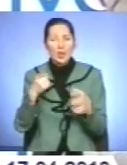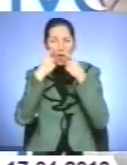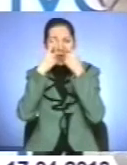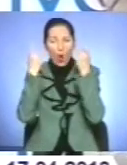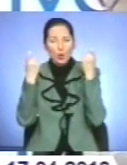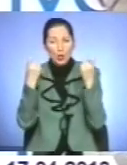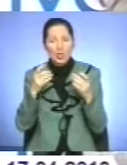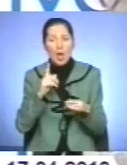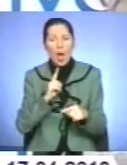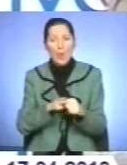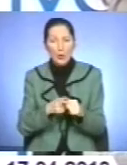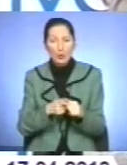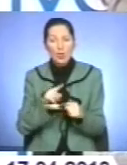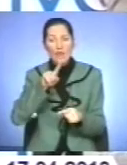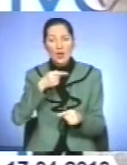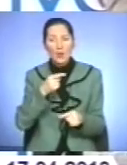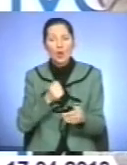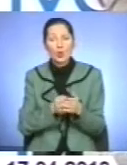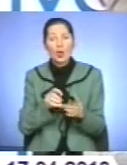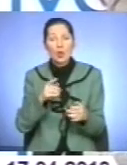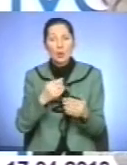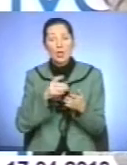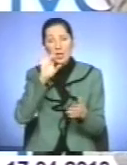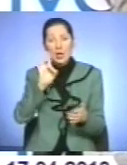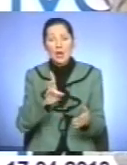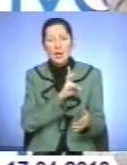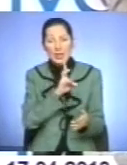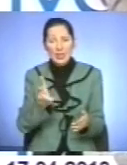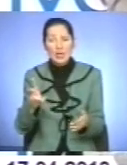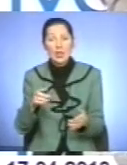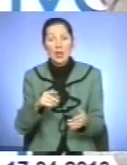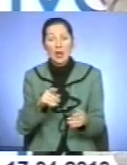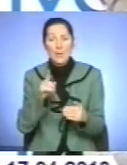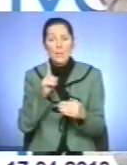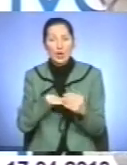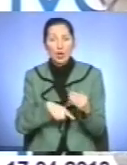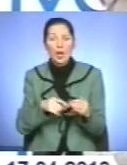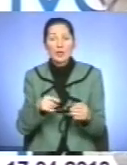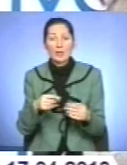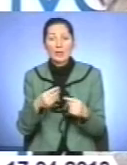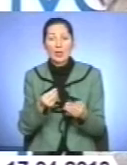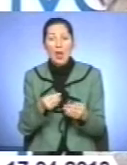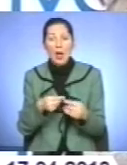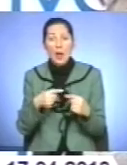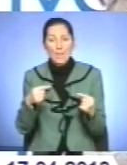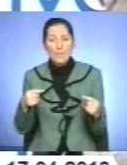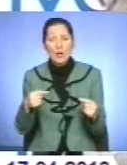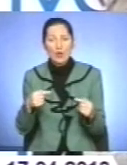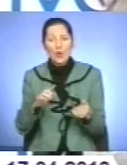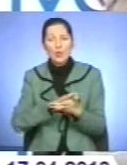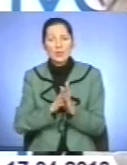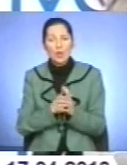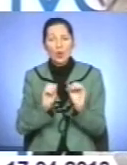плюс вимоги до, можливо, якихось релігійних переконань, до майнового стану. Звичайно, що можуть бути вимоги до